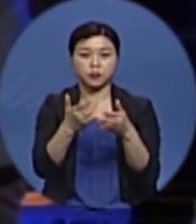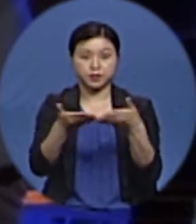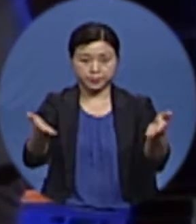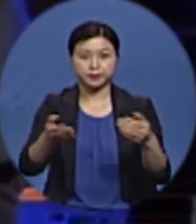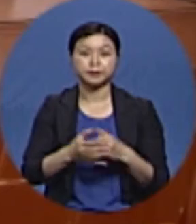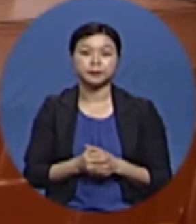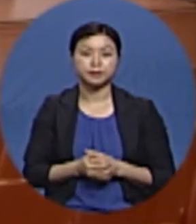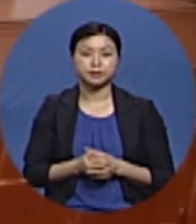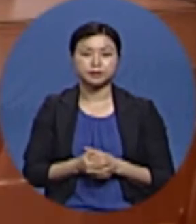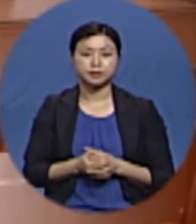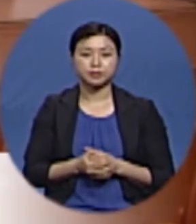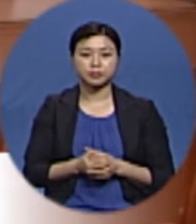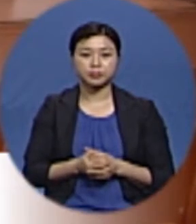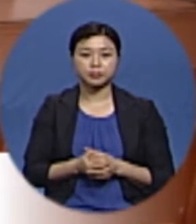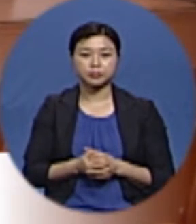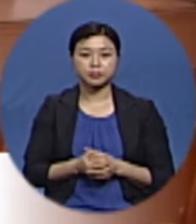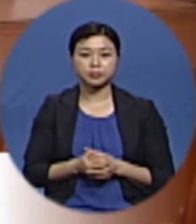제공합니다.